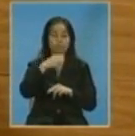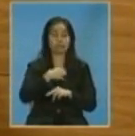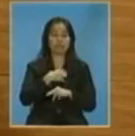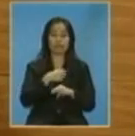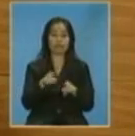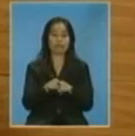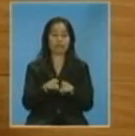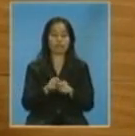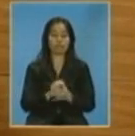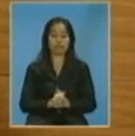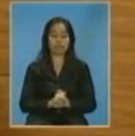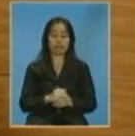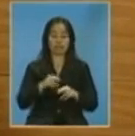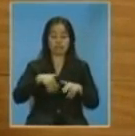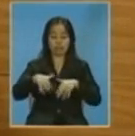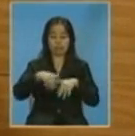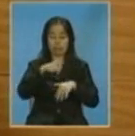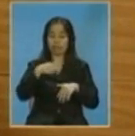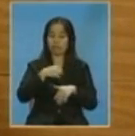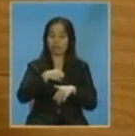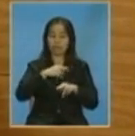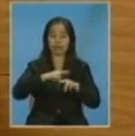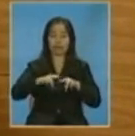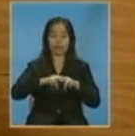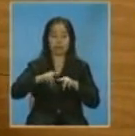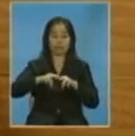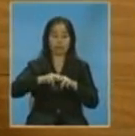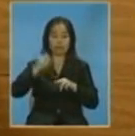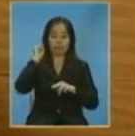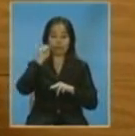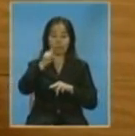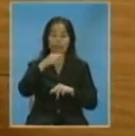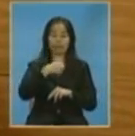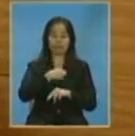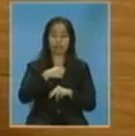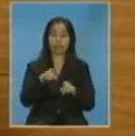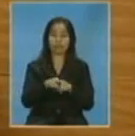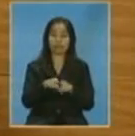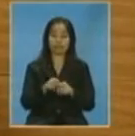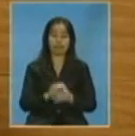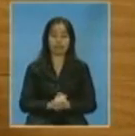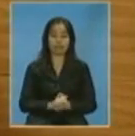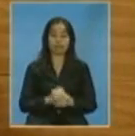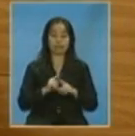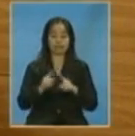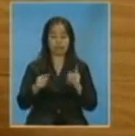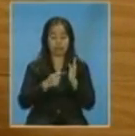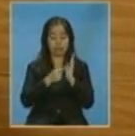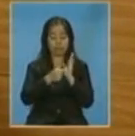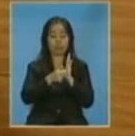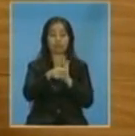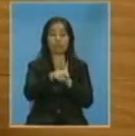ประชาชนก็อยากได้รถเร็วความเร็วสูงครับแต่ที่ท่านทำไว้แค่โคราชแล้วก็คนหนองค